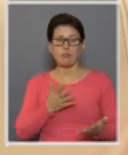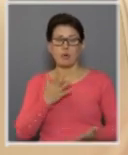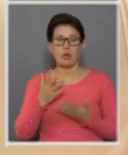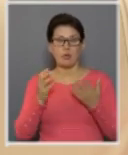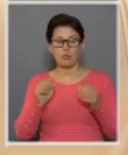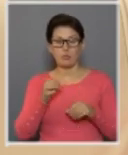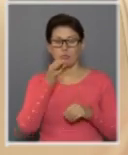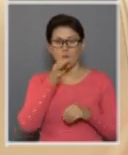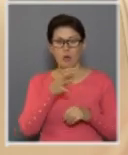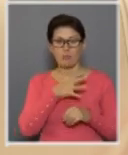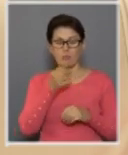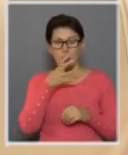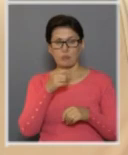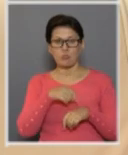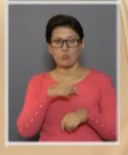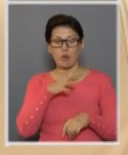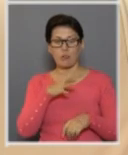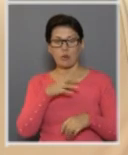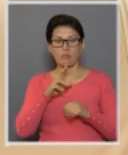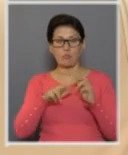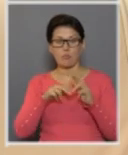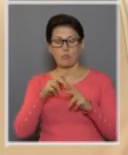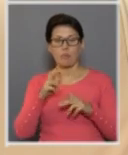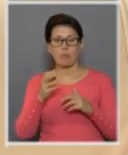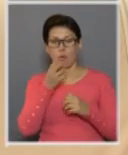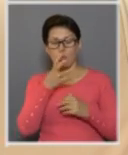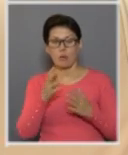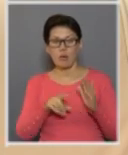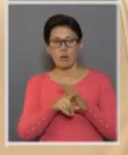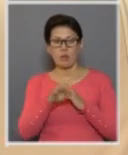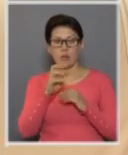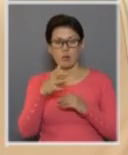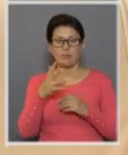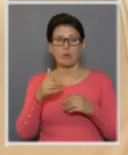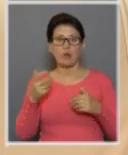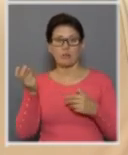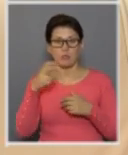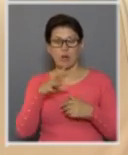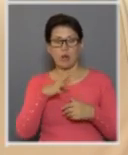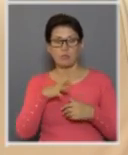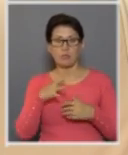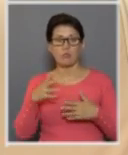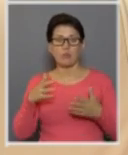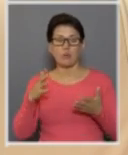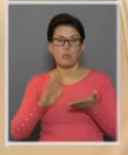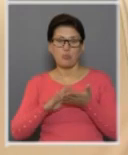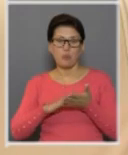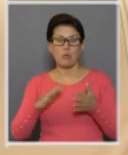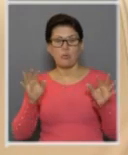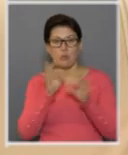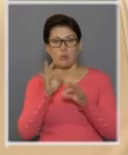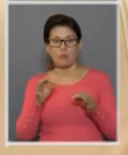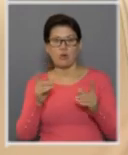те болады. Жақсы әсерде көңіл күймен бастаймыз. Асан Әлі келгенде қолымыз шапалақтап, өлеңмен қарсы